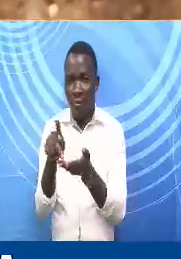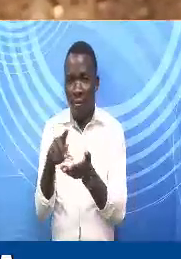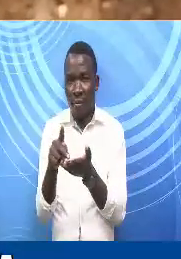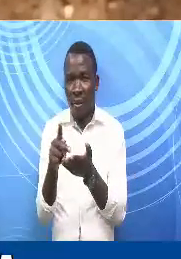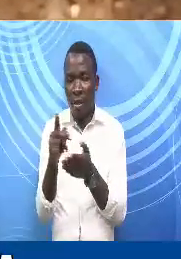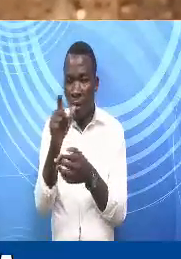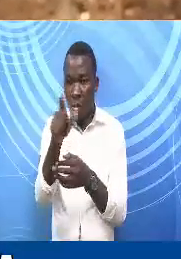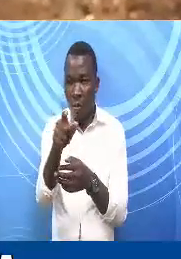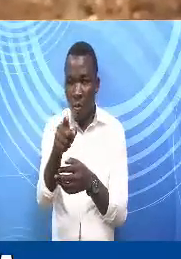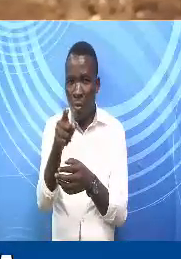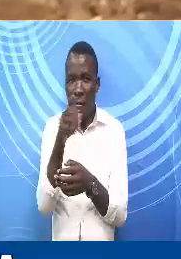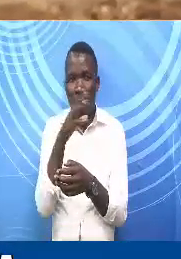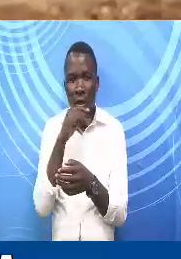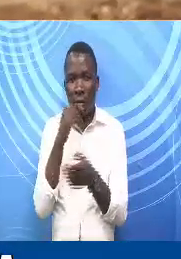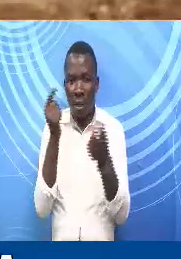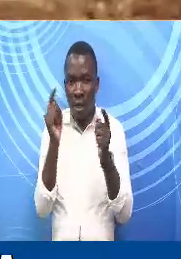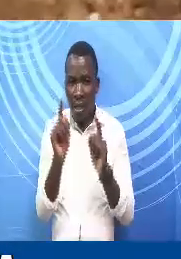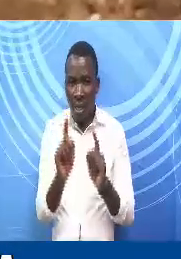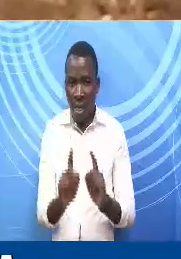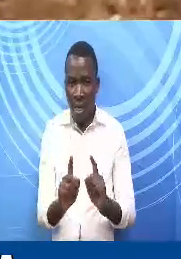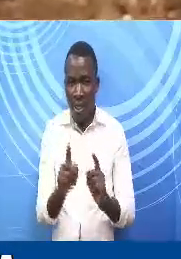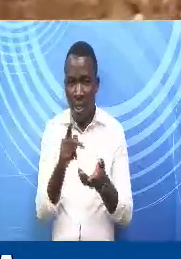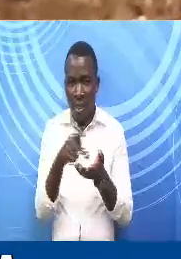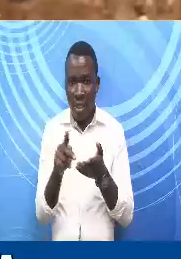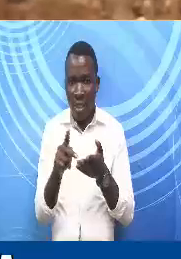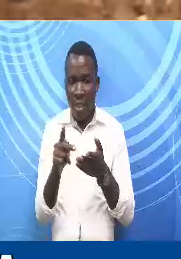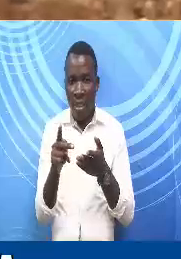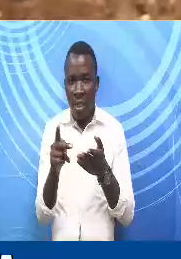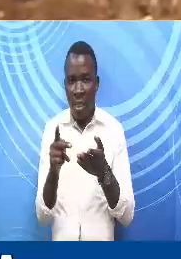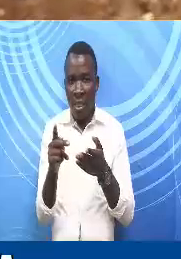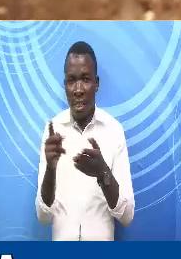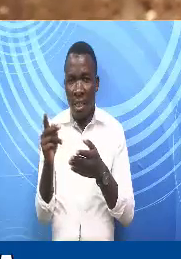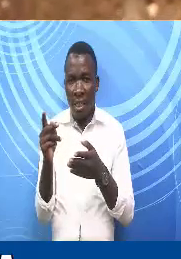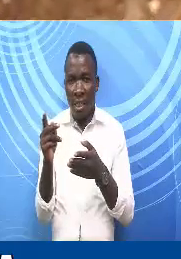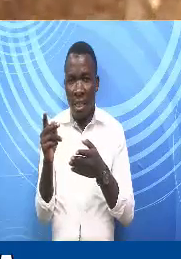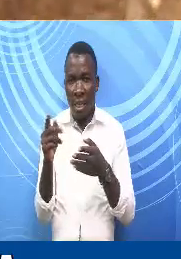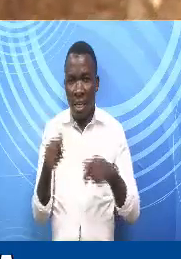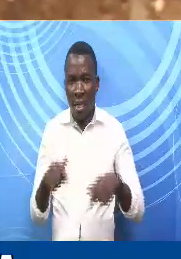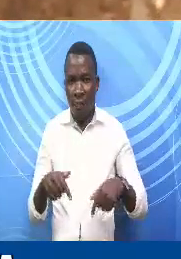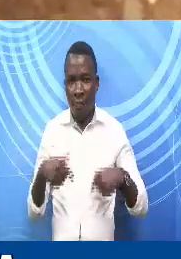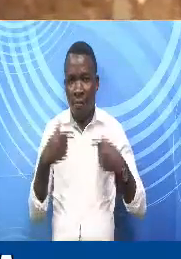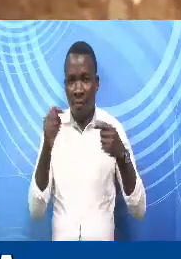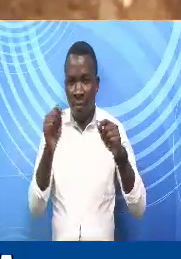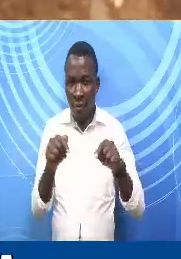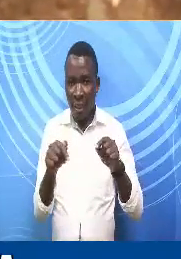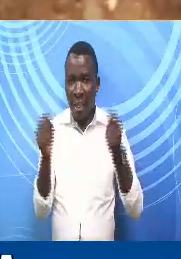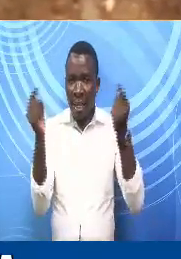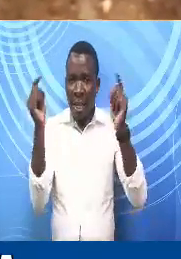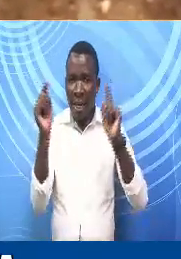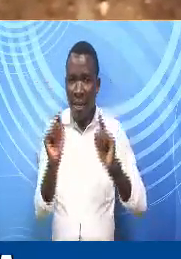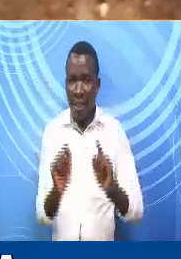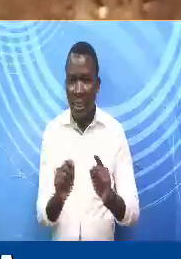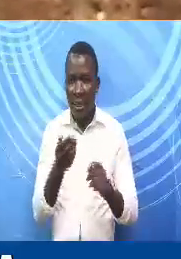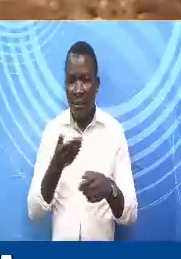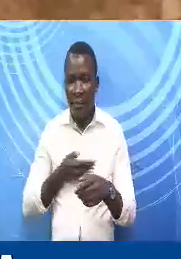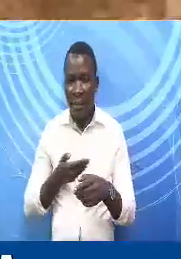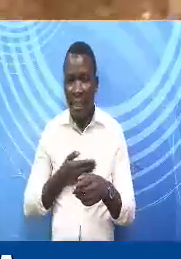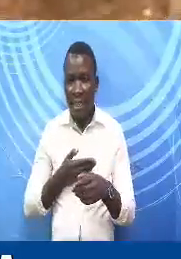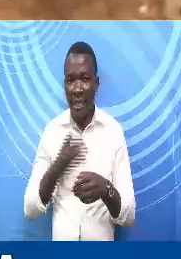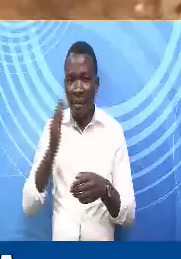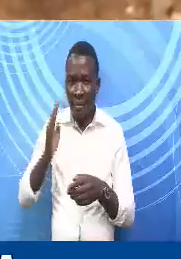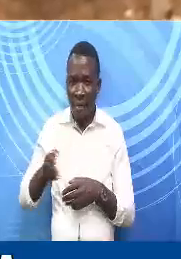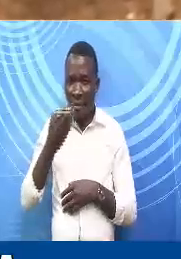aho adusanga aho yaguze yaraturengereye kandi aje afite amatwara maremare